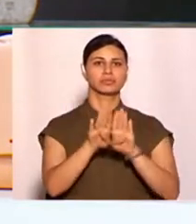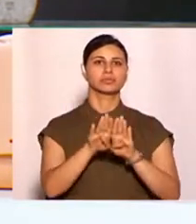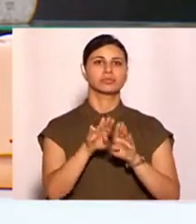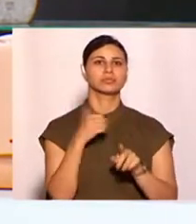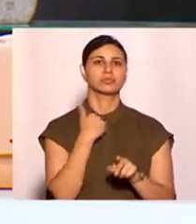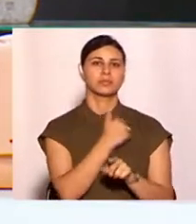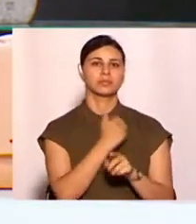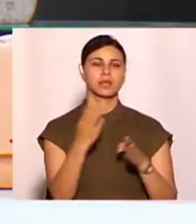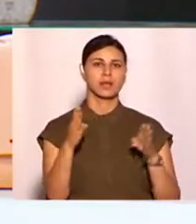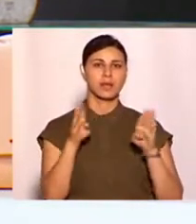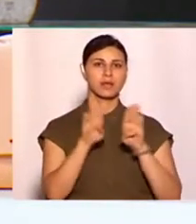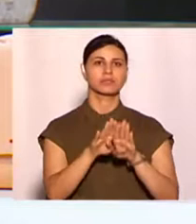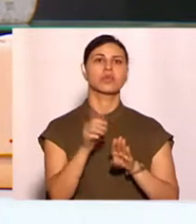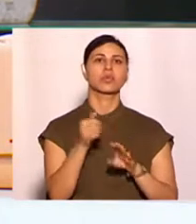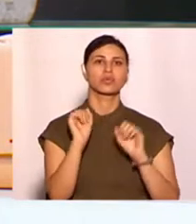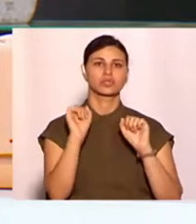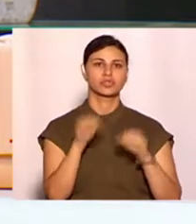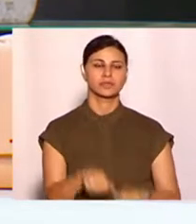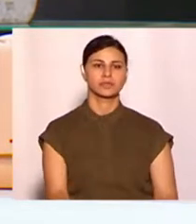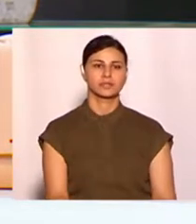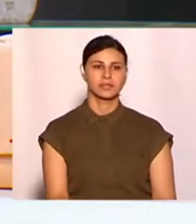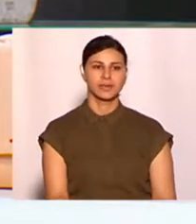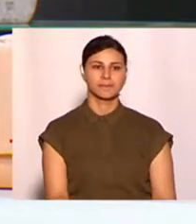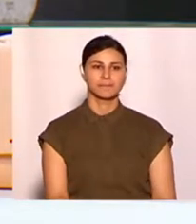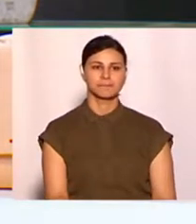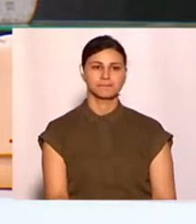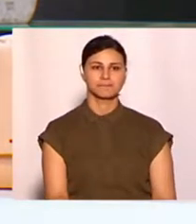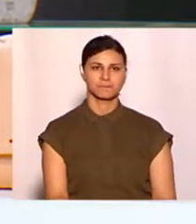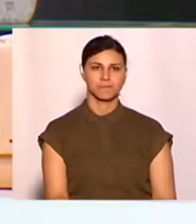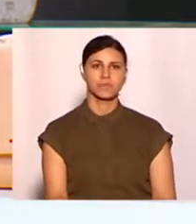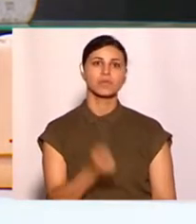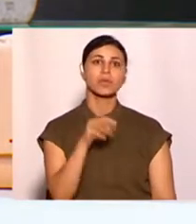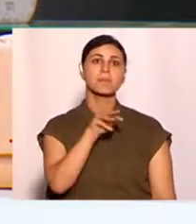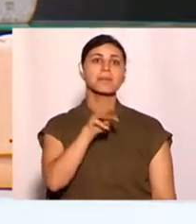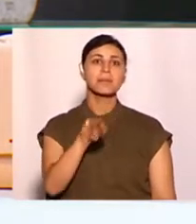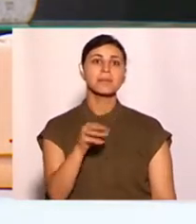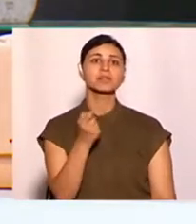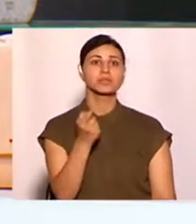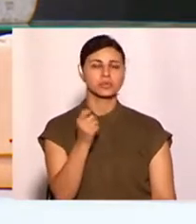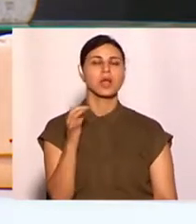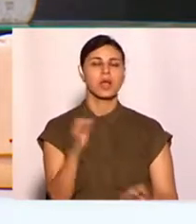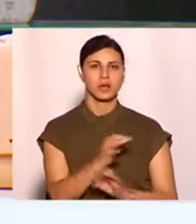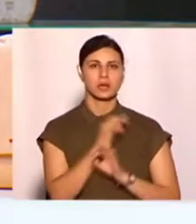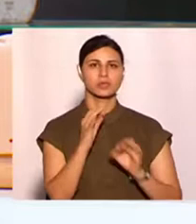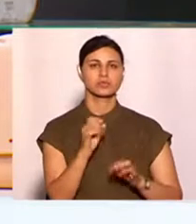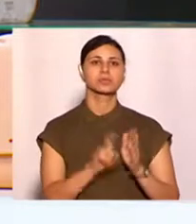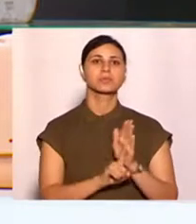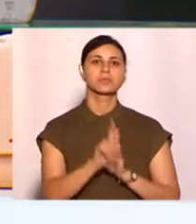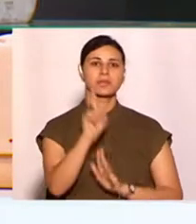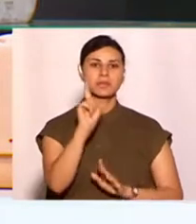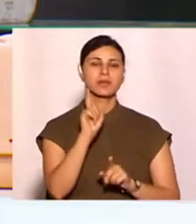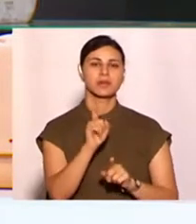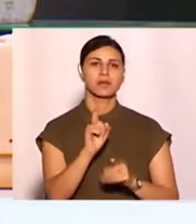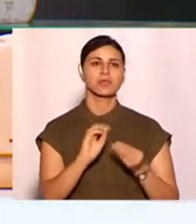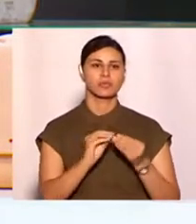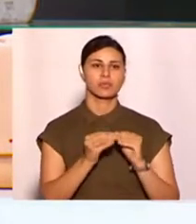რაღაცა დავიჭიროთ. რამდენადაც შეგიძლიათ. შეგიძლიათ ჯერო სულ რაღაც მილიმეტრებით გაწიოთ ხელი, გააკეთებთ ეს თავიდან, აგაცილებთ იმ